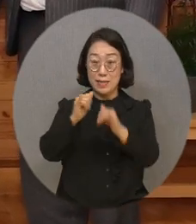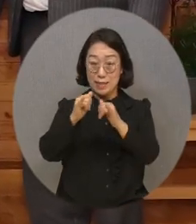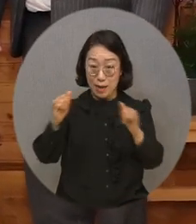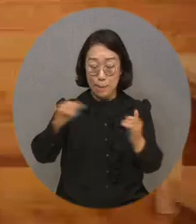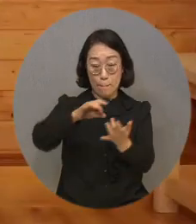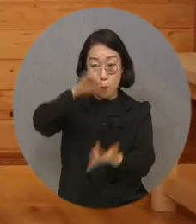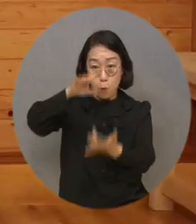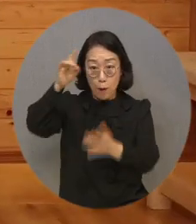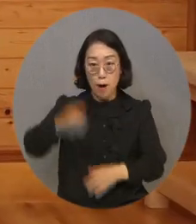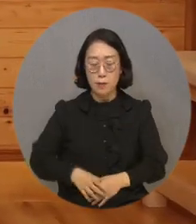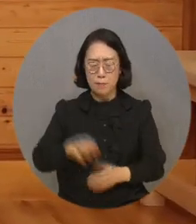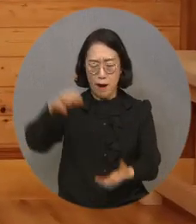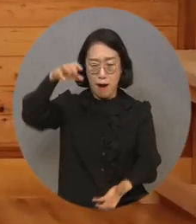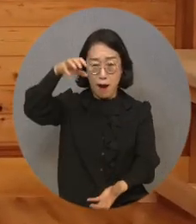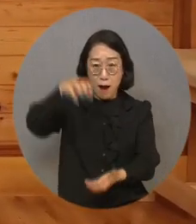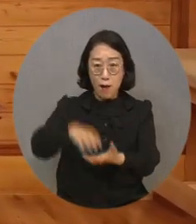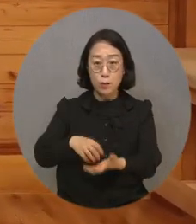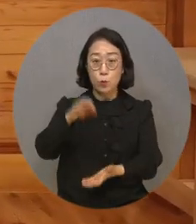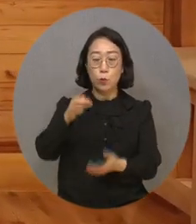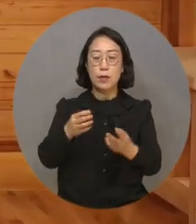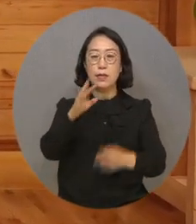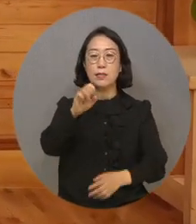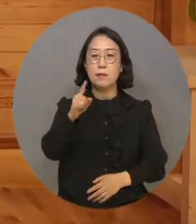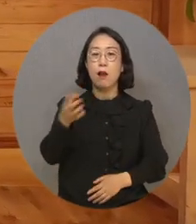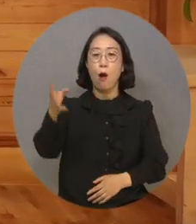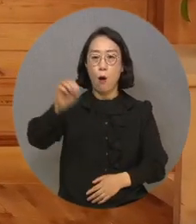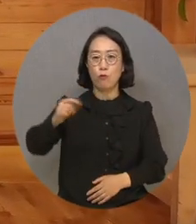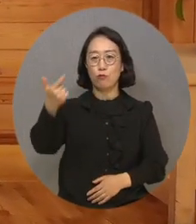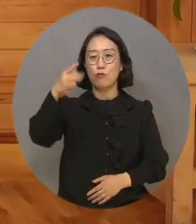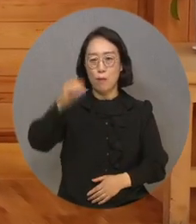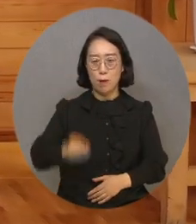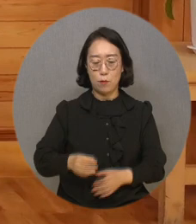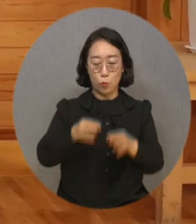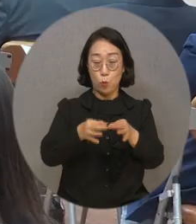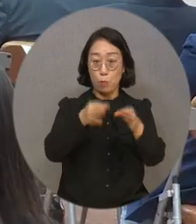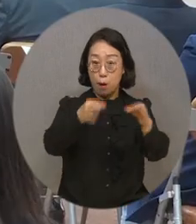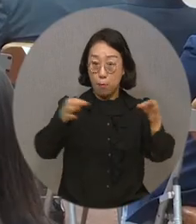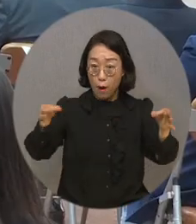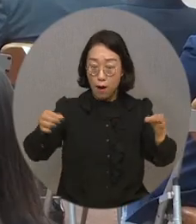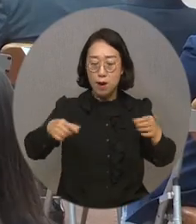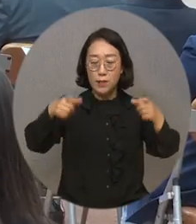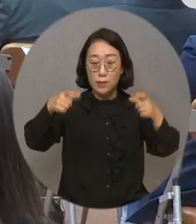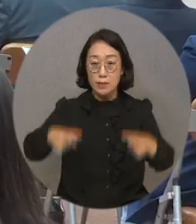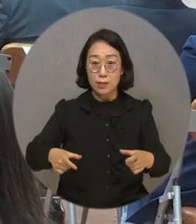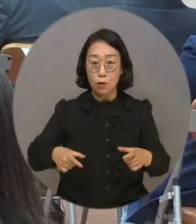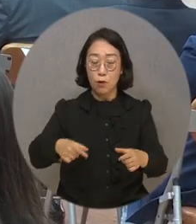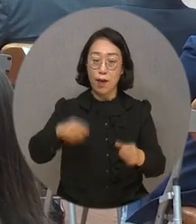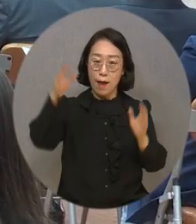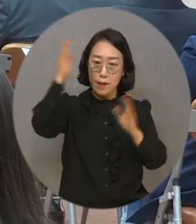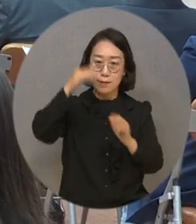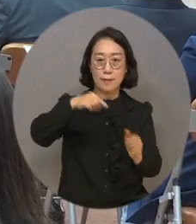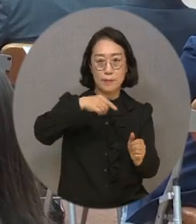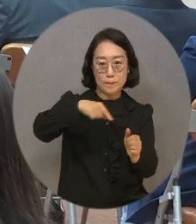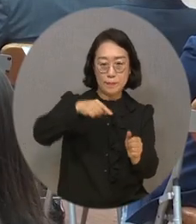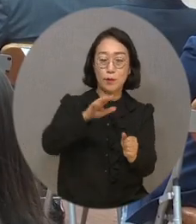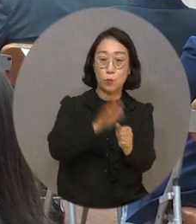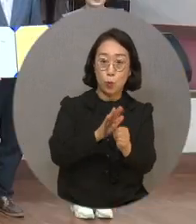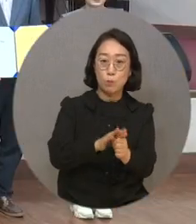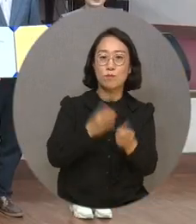배출했고 현재까지 21억 6천만 원의 장학금을 지급하며 지역 인재 육성에 이바지하고